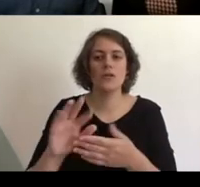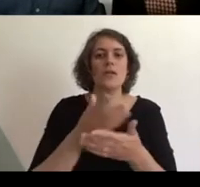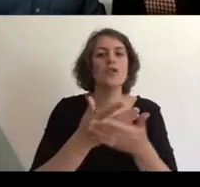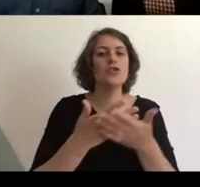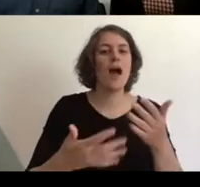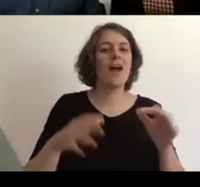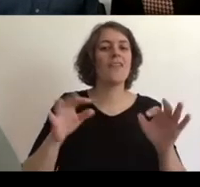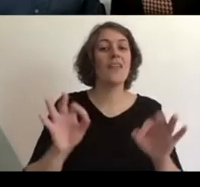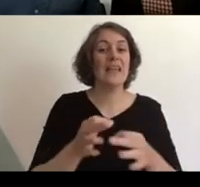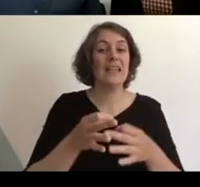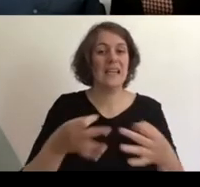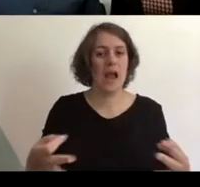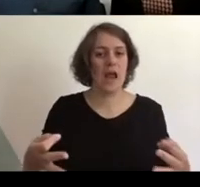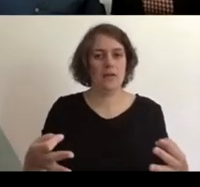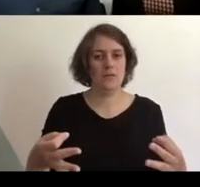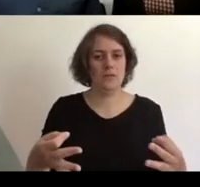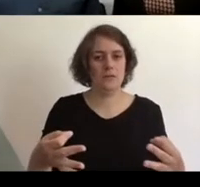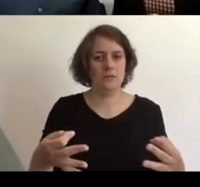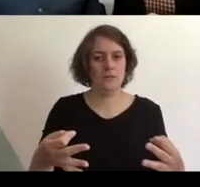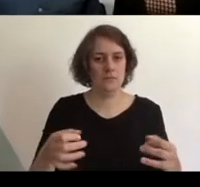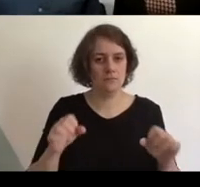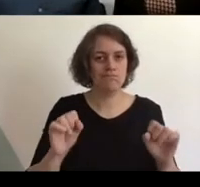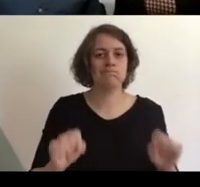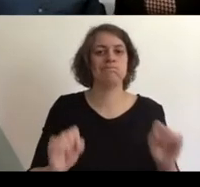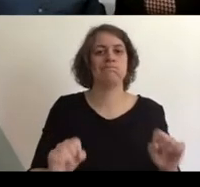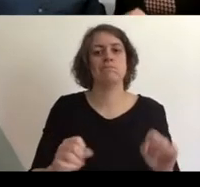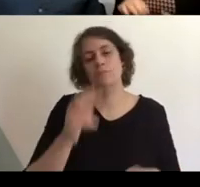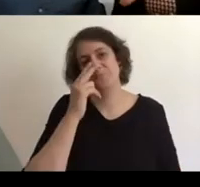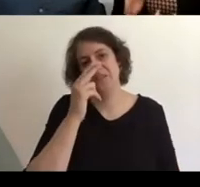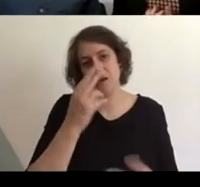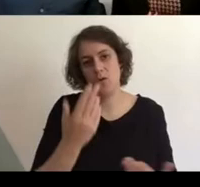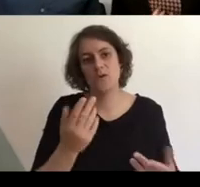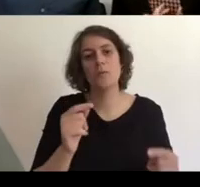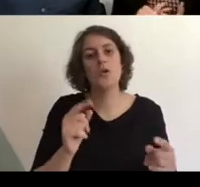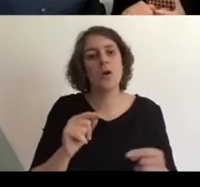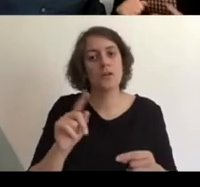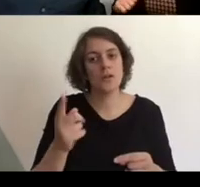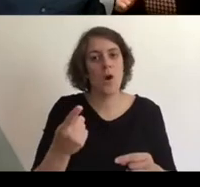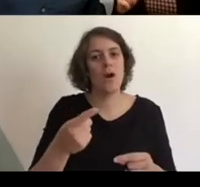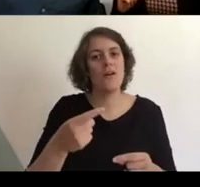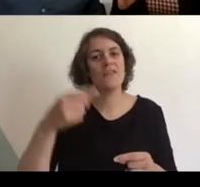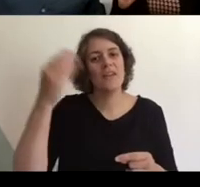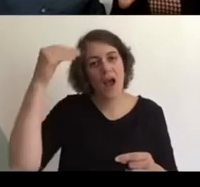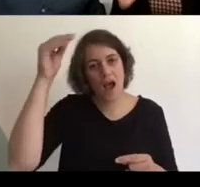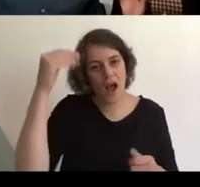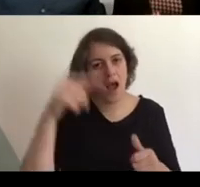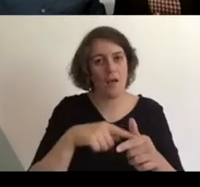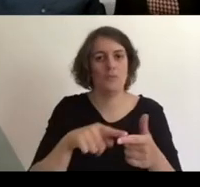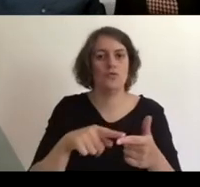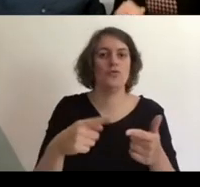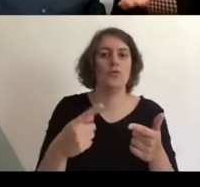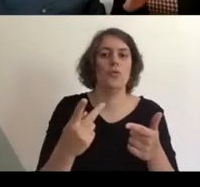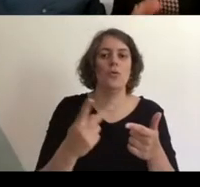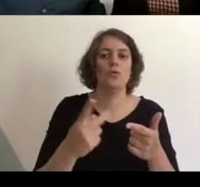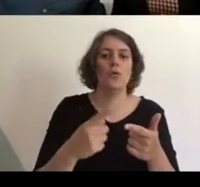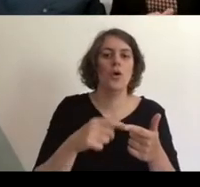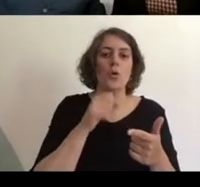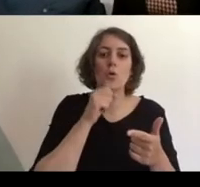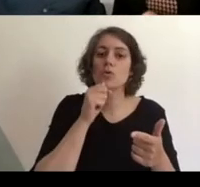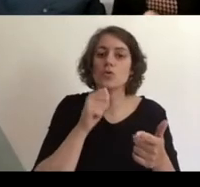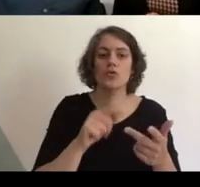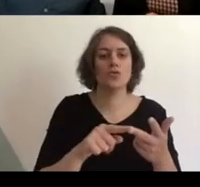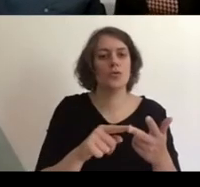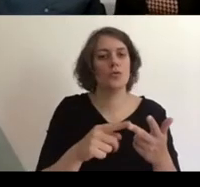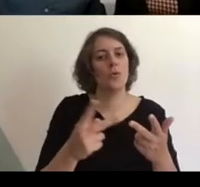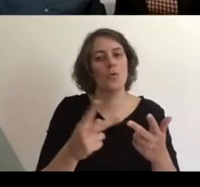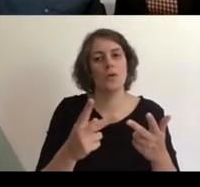Sprachfähigkeiten verfügt. Ja, und dass da immer mehr Arabisch in den Vordergrund rückt, Russisch etc.